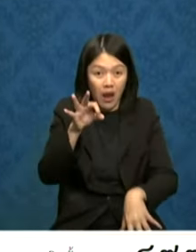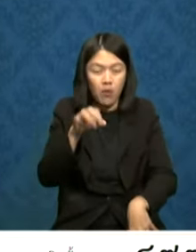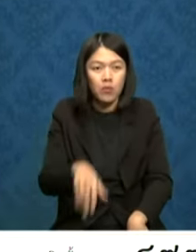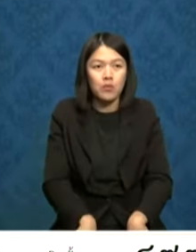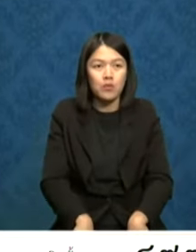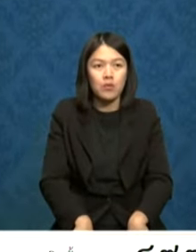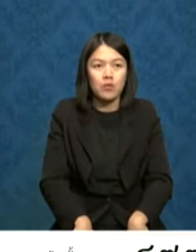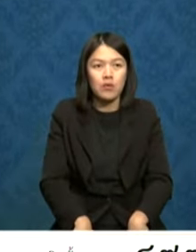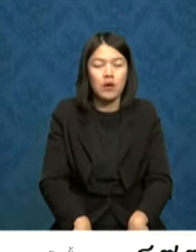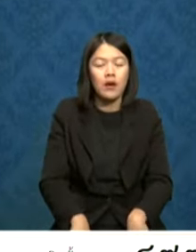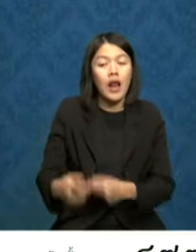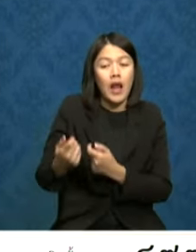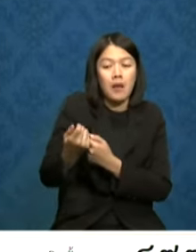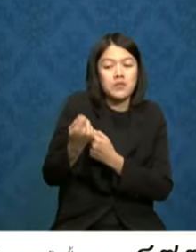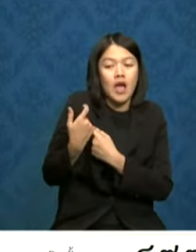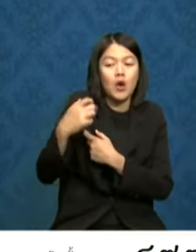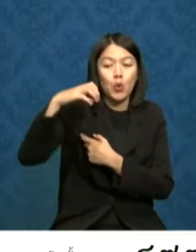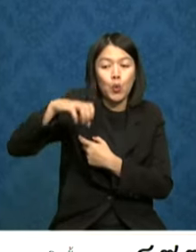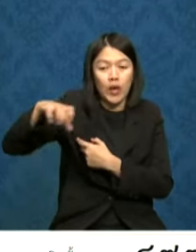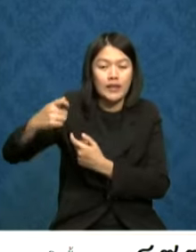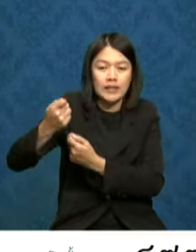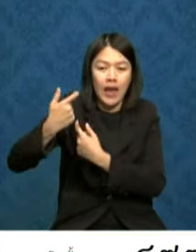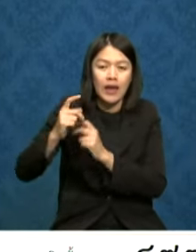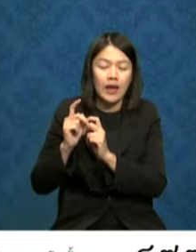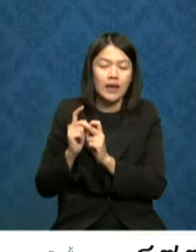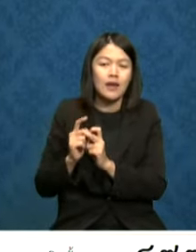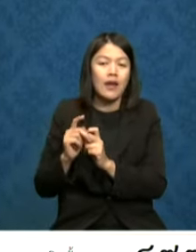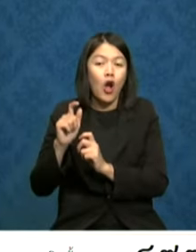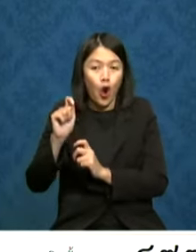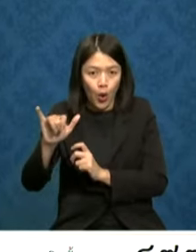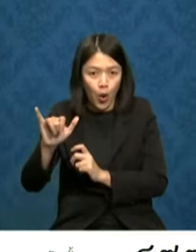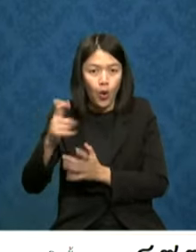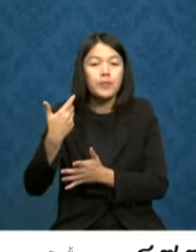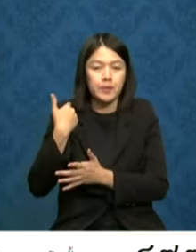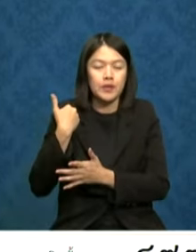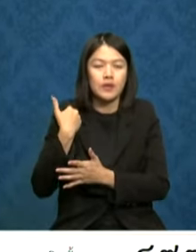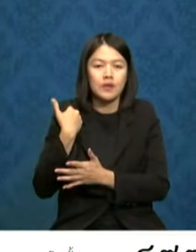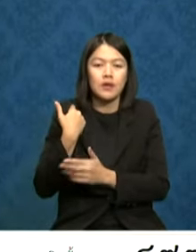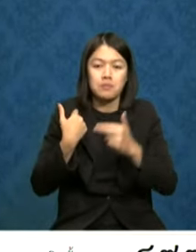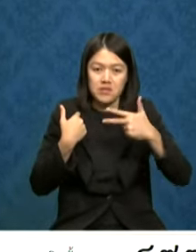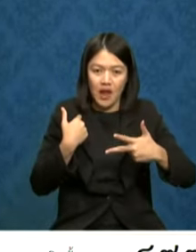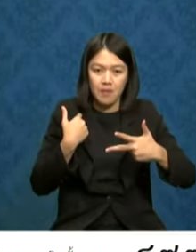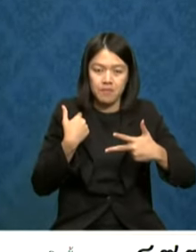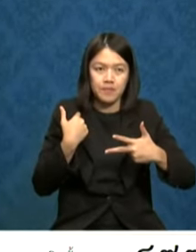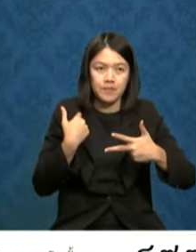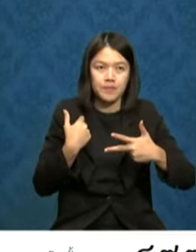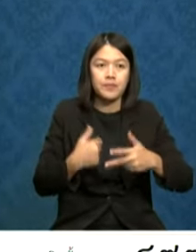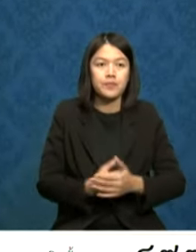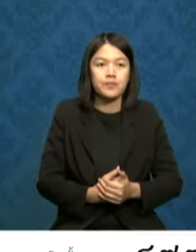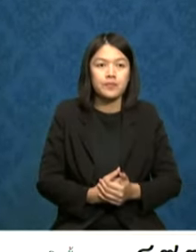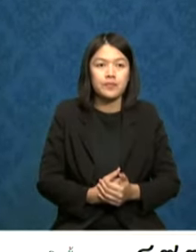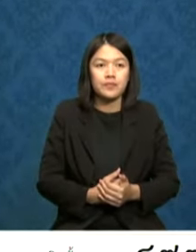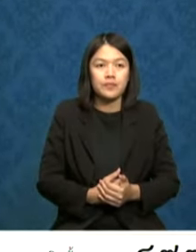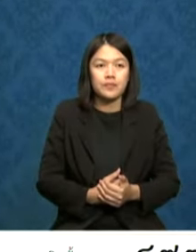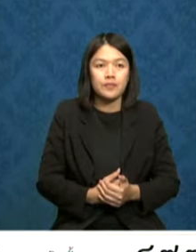แล้วก็การรับจ้างผลิตยาให้กับหน่วยงานต่างๆเช่นคณะกรรมการอาหารและยานะครับจำนวน 3รายการนะครับนี่คือ